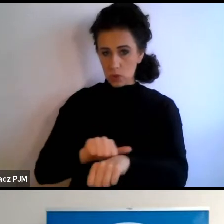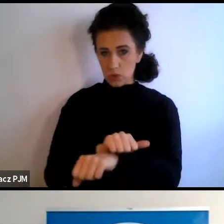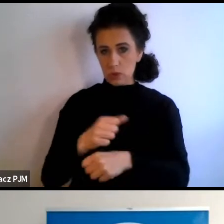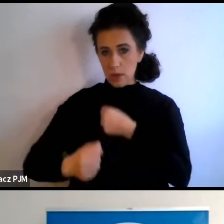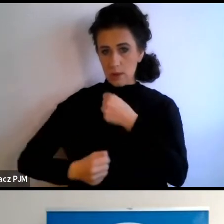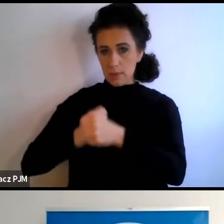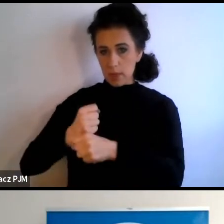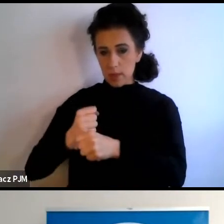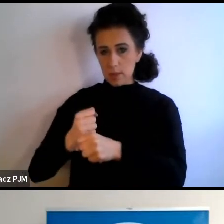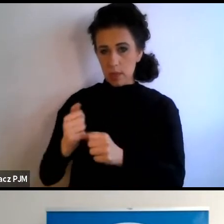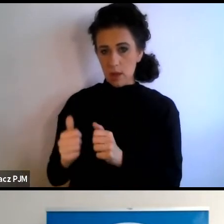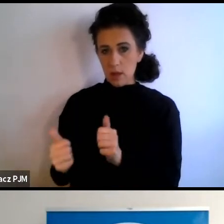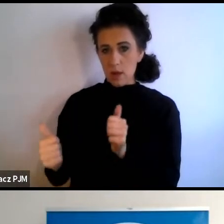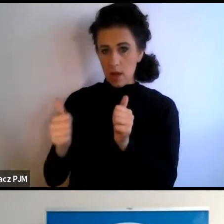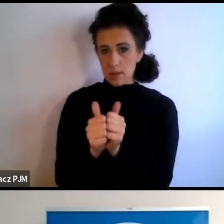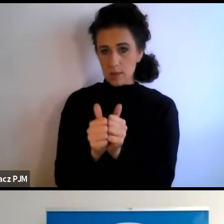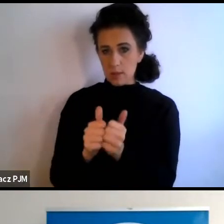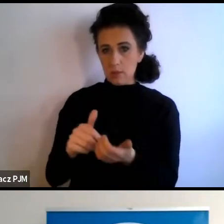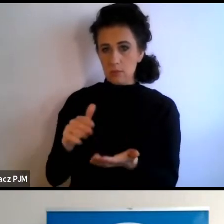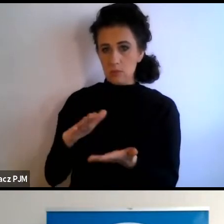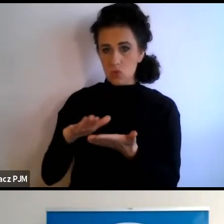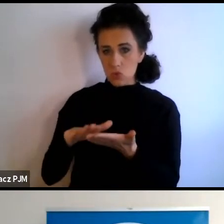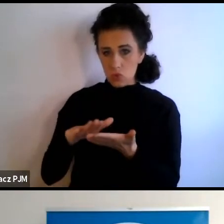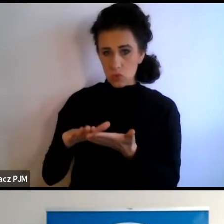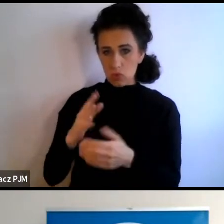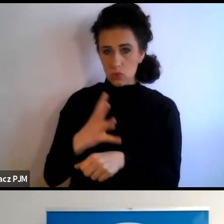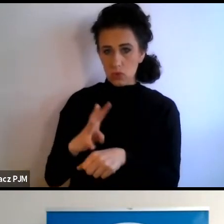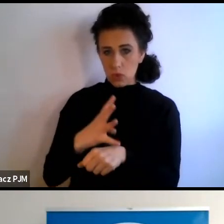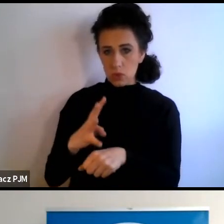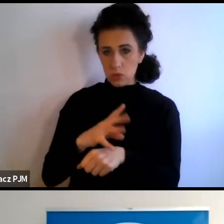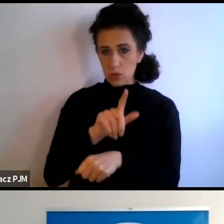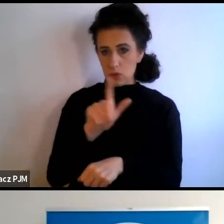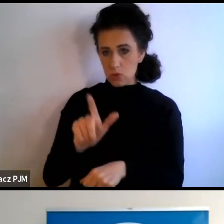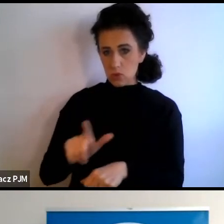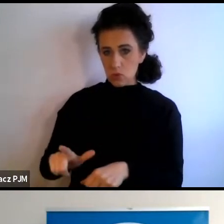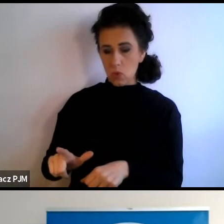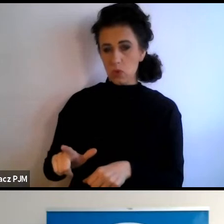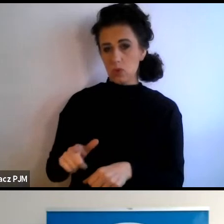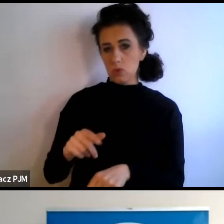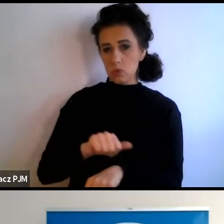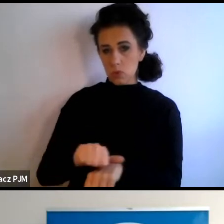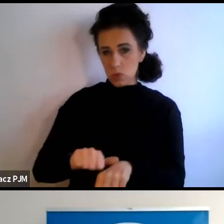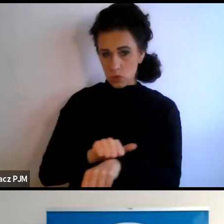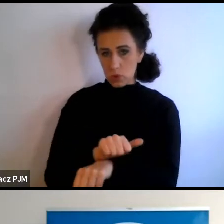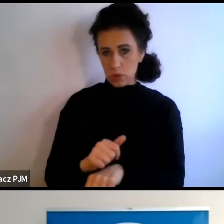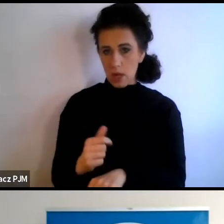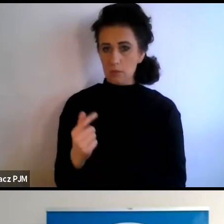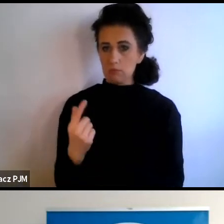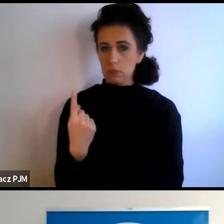asystenta brutto to jest 40 zł za godzinę.